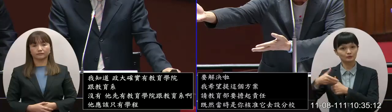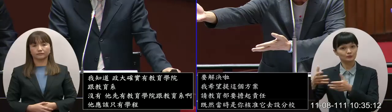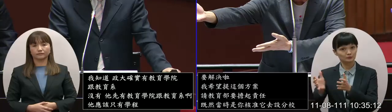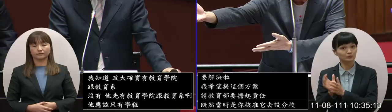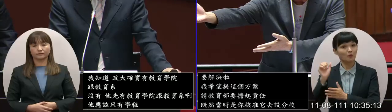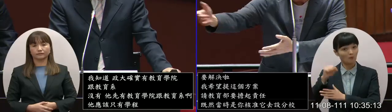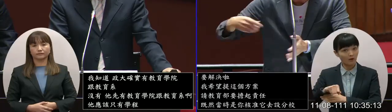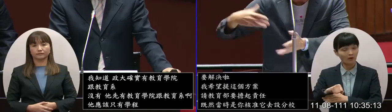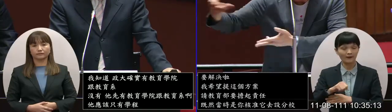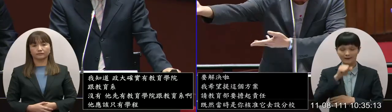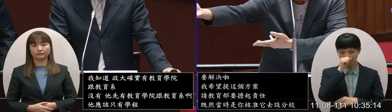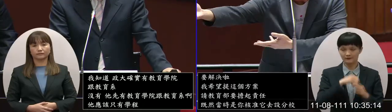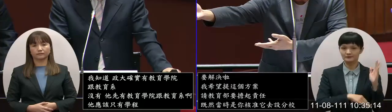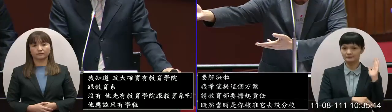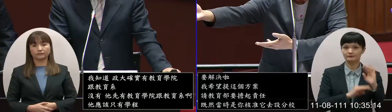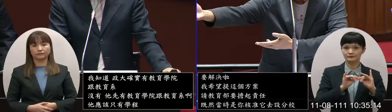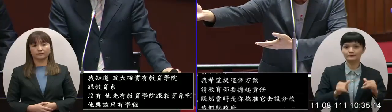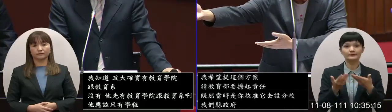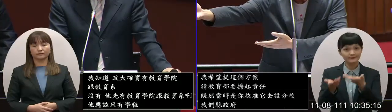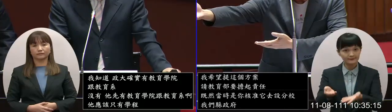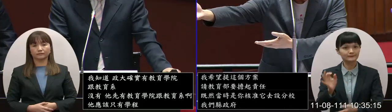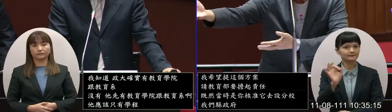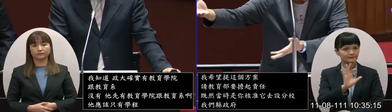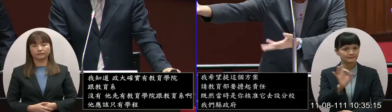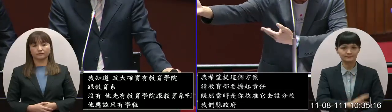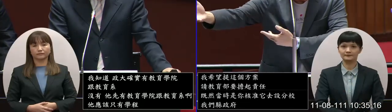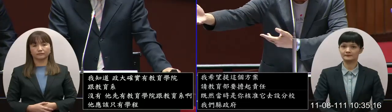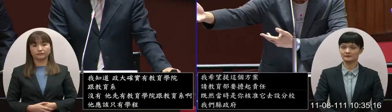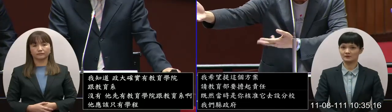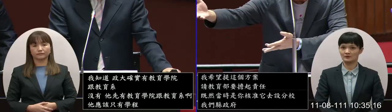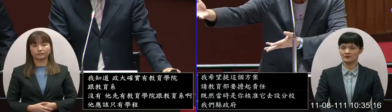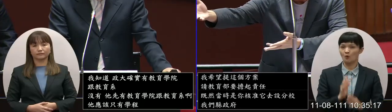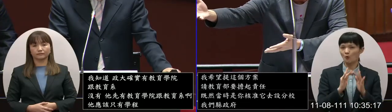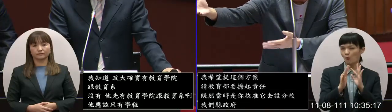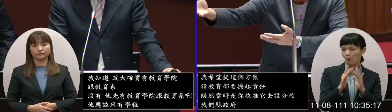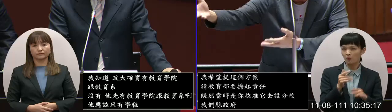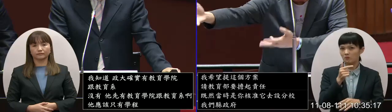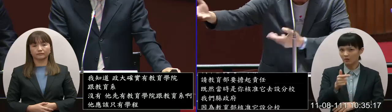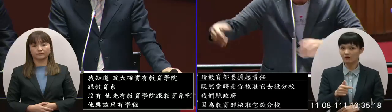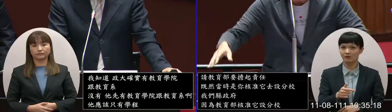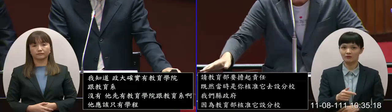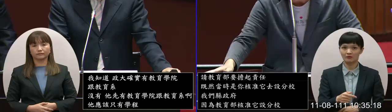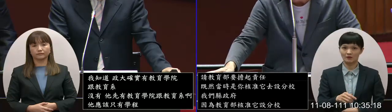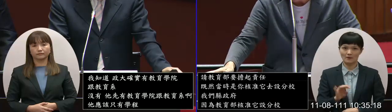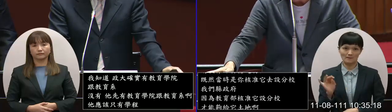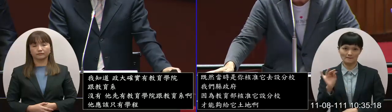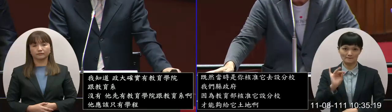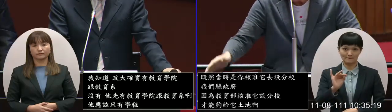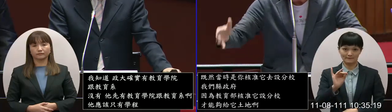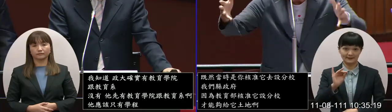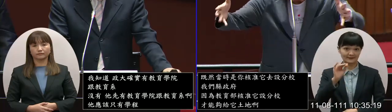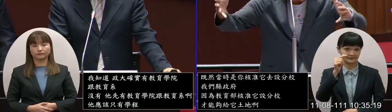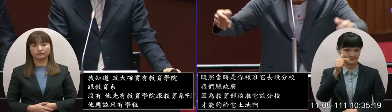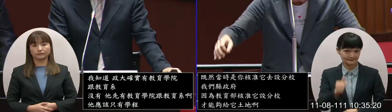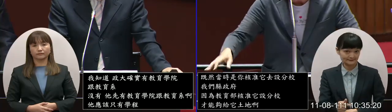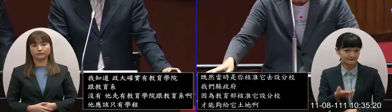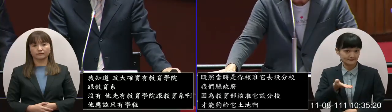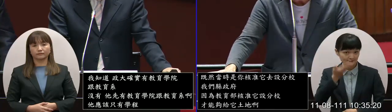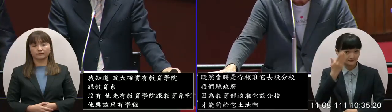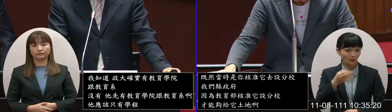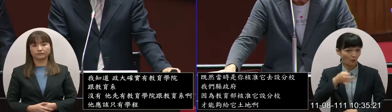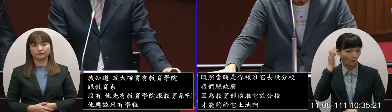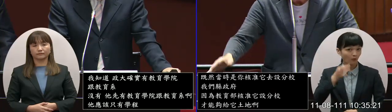啊。免费的精华地给他，那个价值都百亿以上的那个地的价